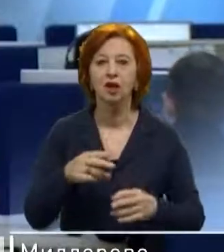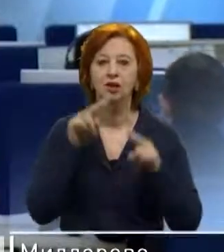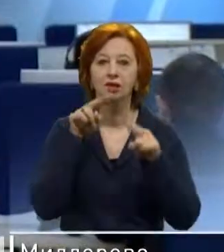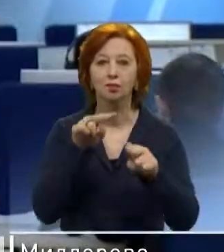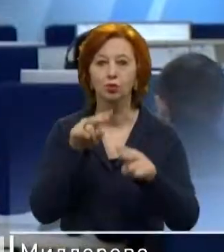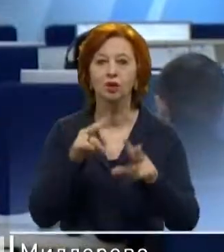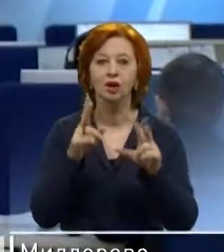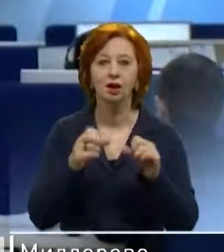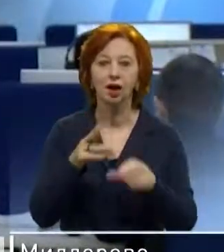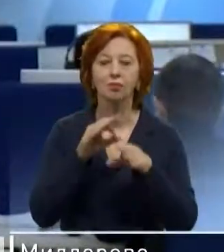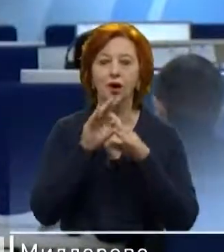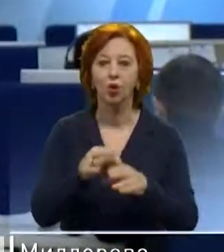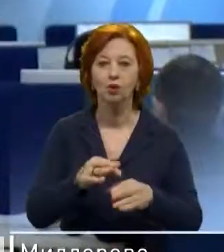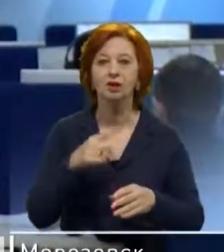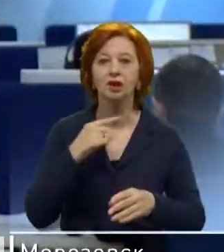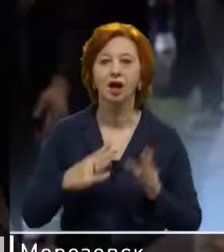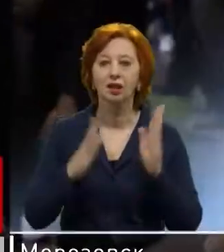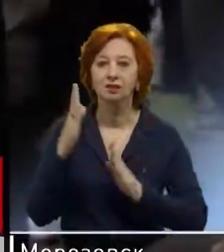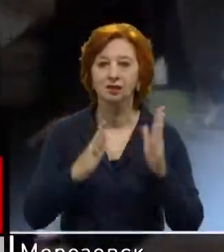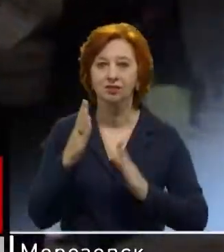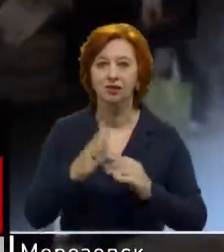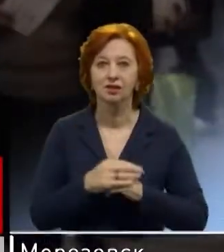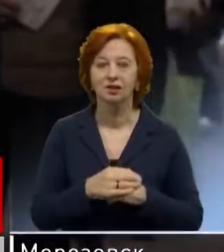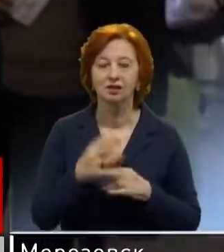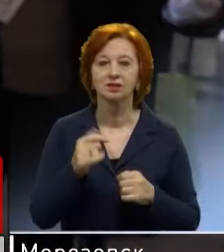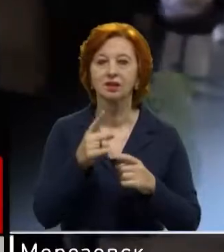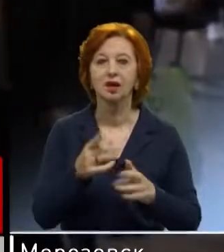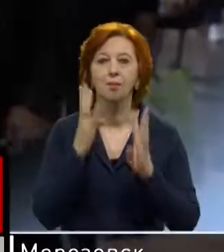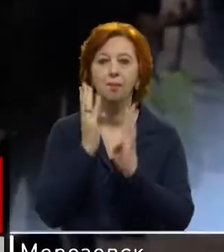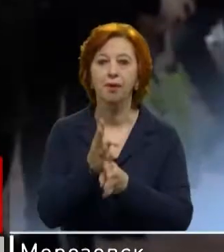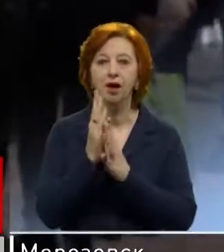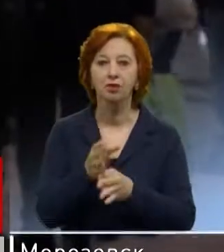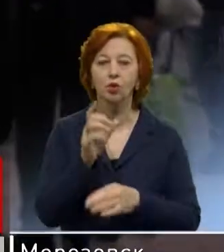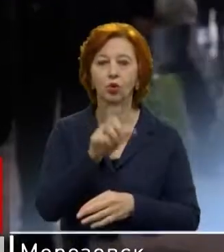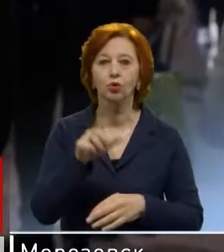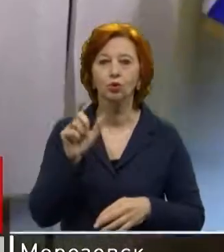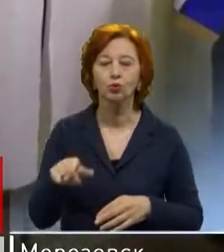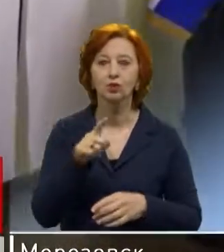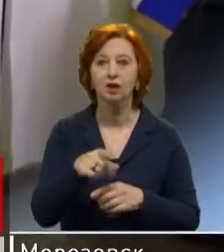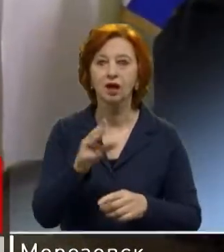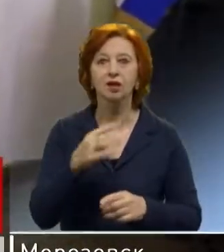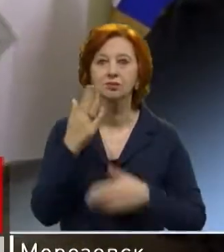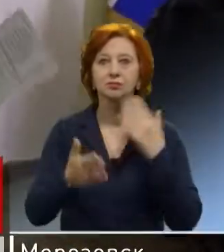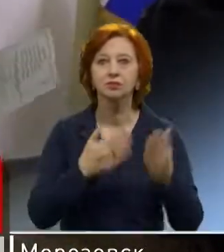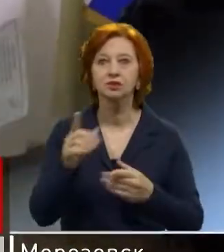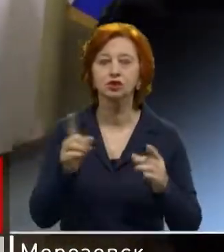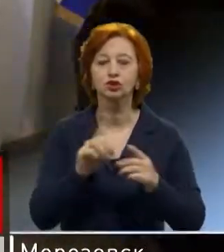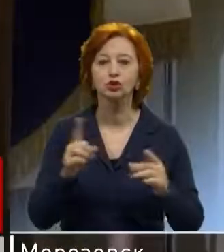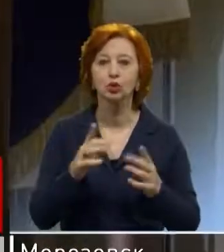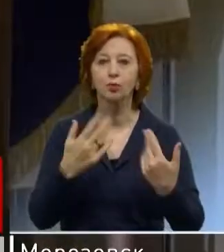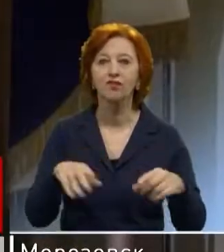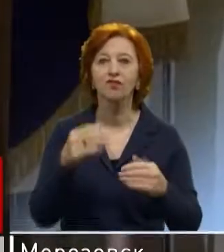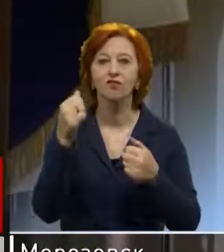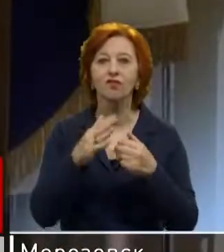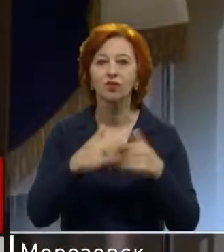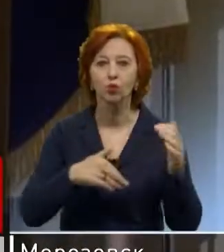проходит голосование, в сюжете моих коллег. Нескончаемый поток людей. На глазах слезы, в горле ком, страха нет. В руках каждый